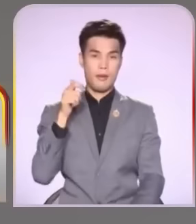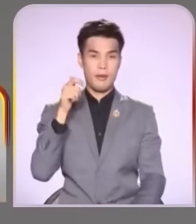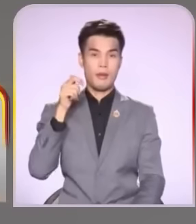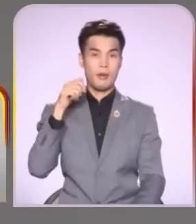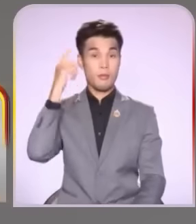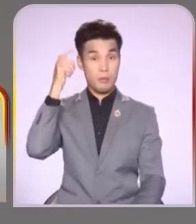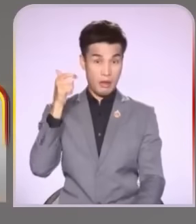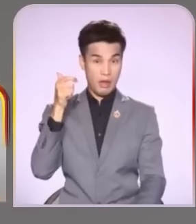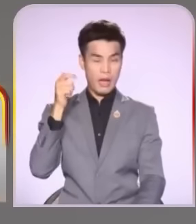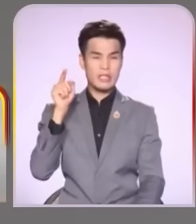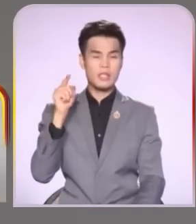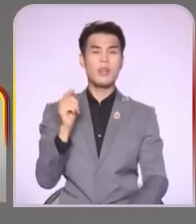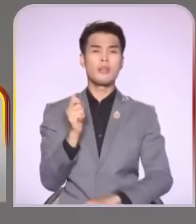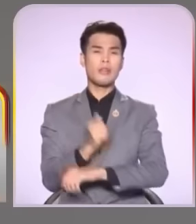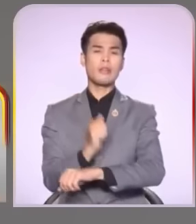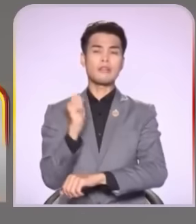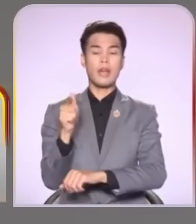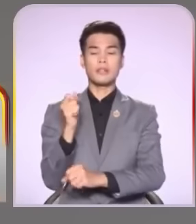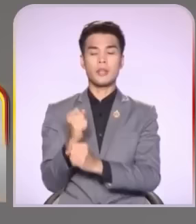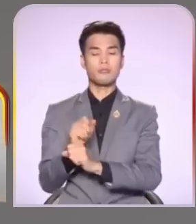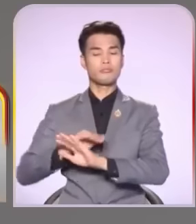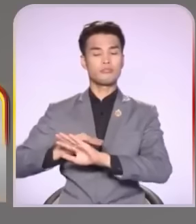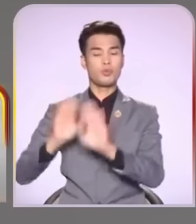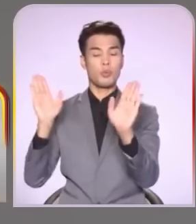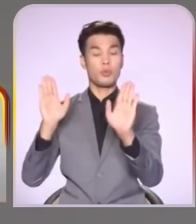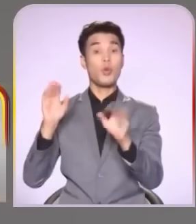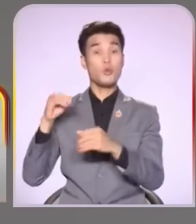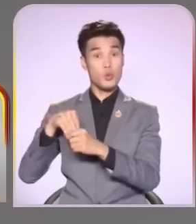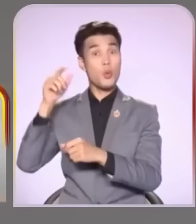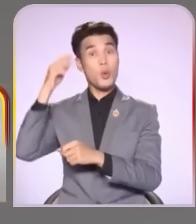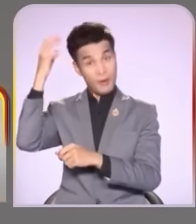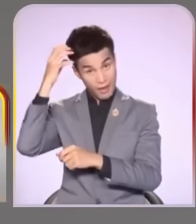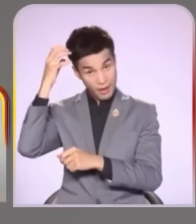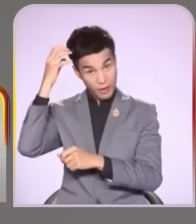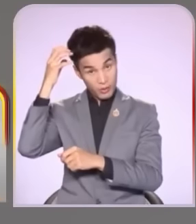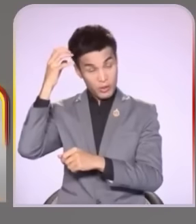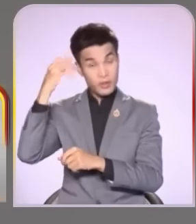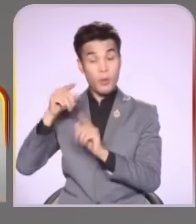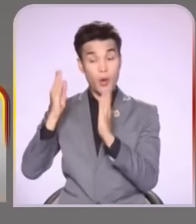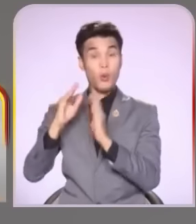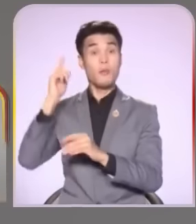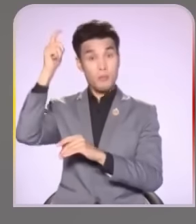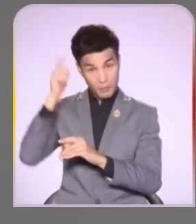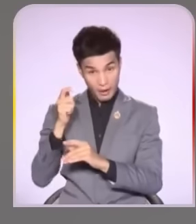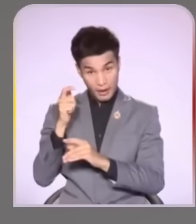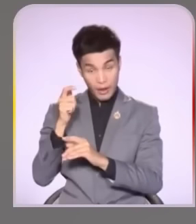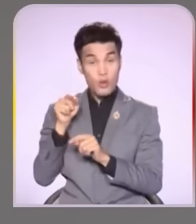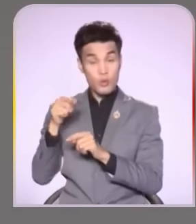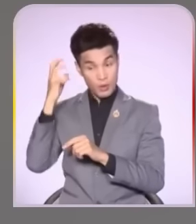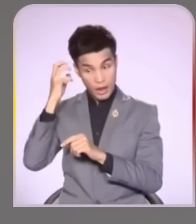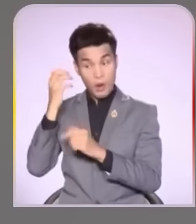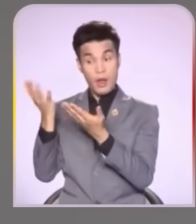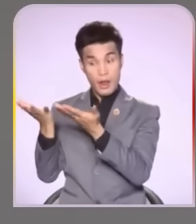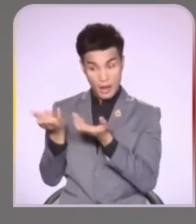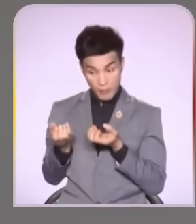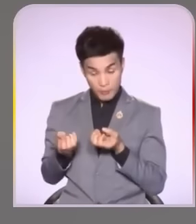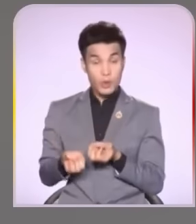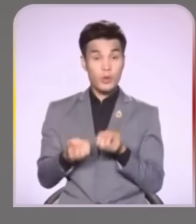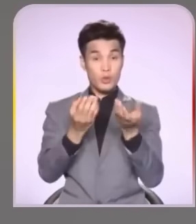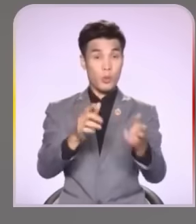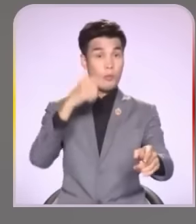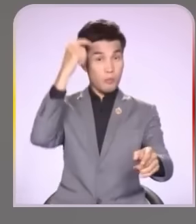เมียนมาร์ที่ถูกนายจ้างเลิกจ้าจ้างจากทางสปปลาวเรือลำนี้ไปรับที่สปปลาวจะกลับไปที่